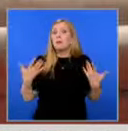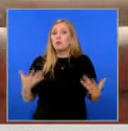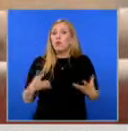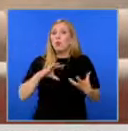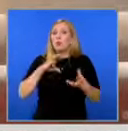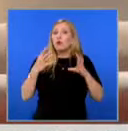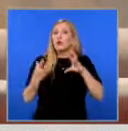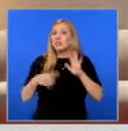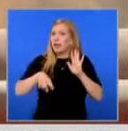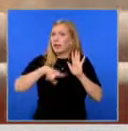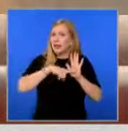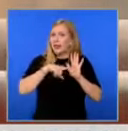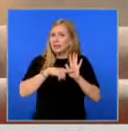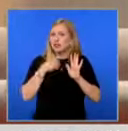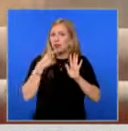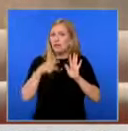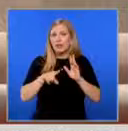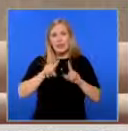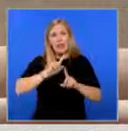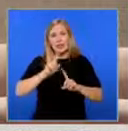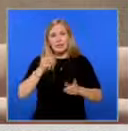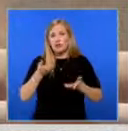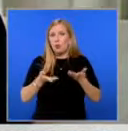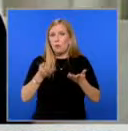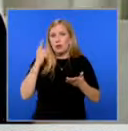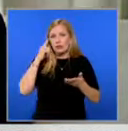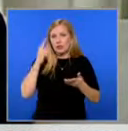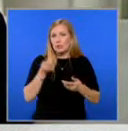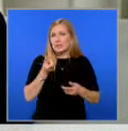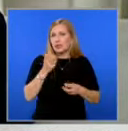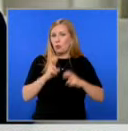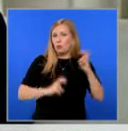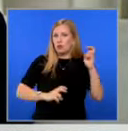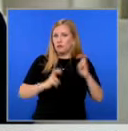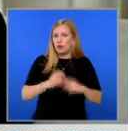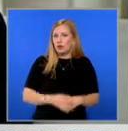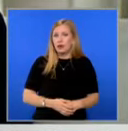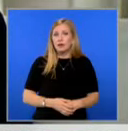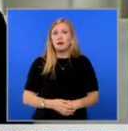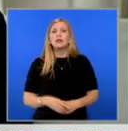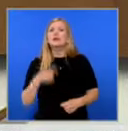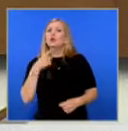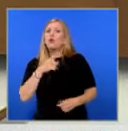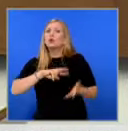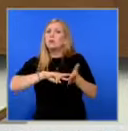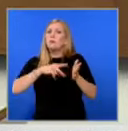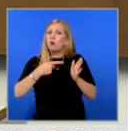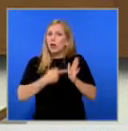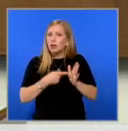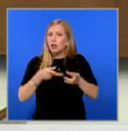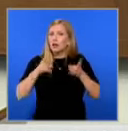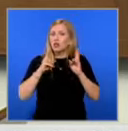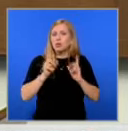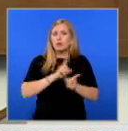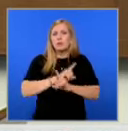негативи защото тя не е съобразена със зърнопроизводителите този проект на на практика няма да има